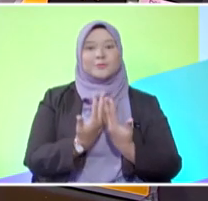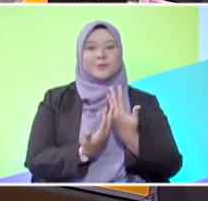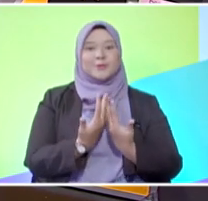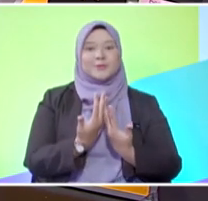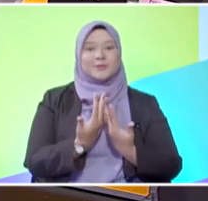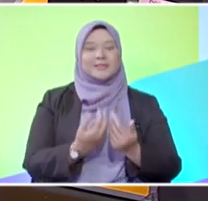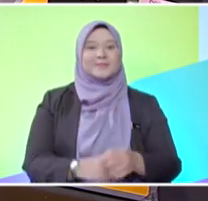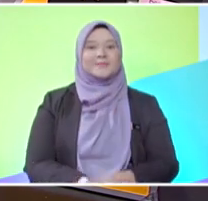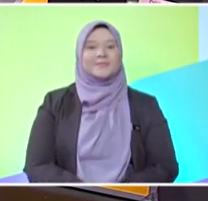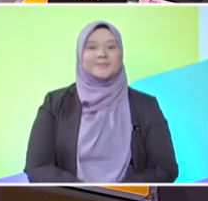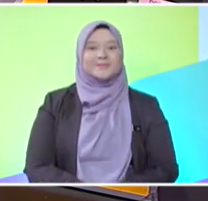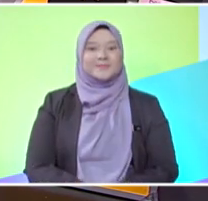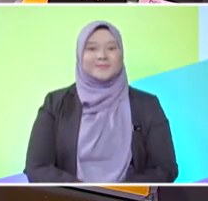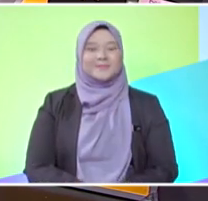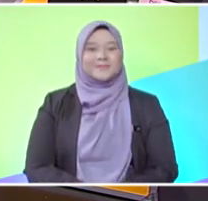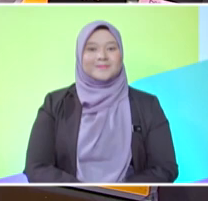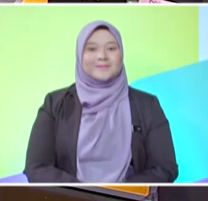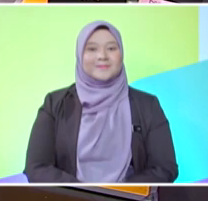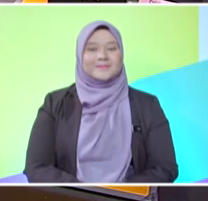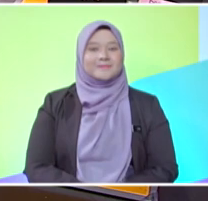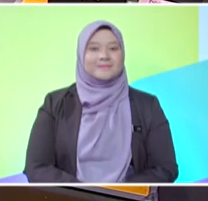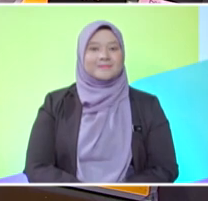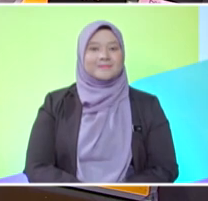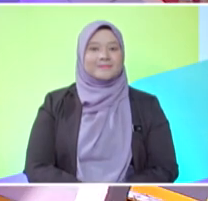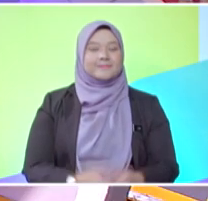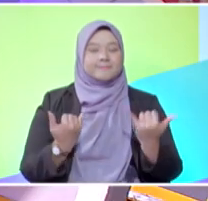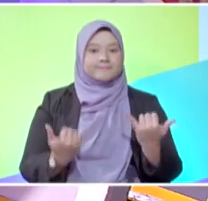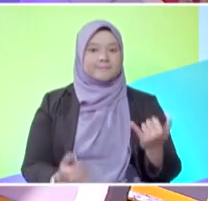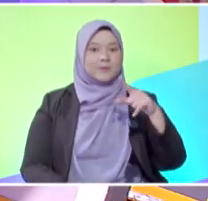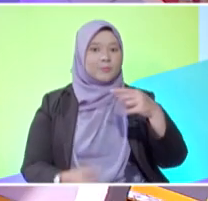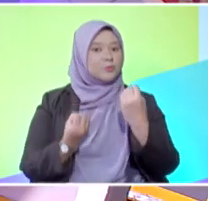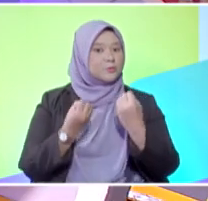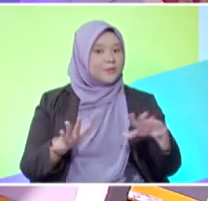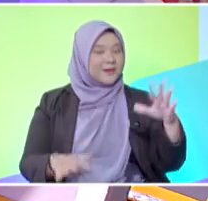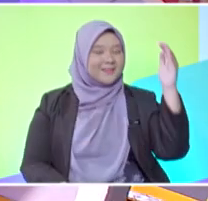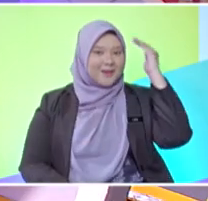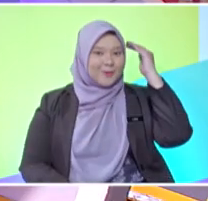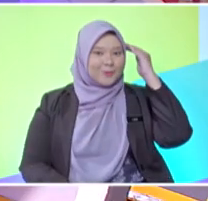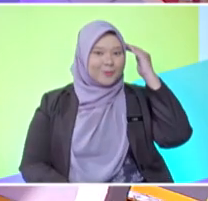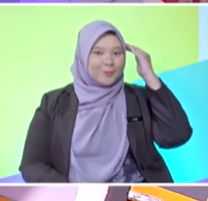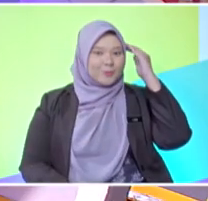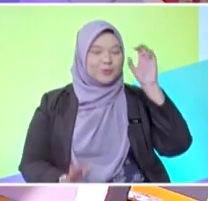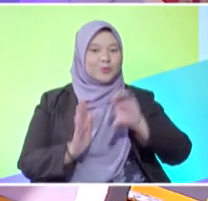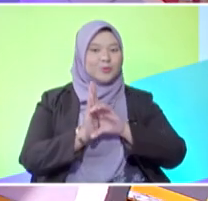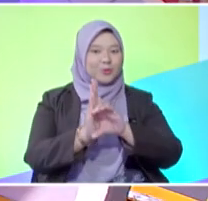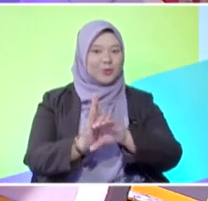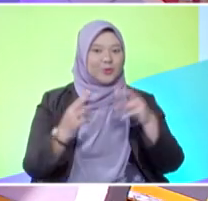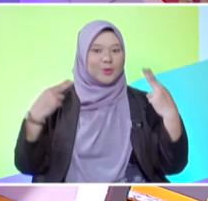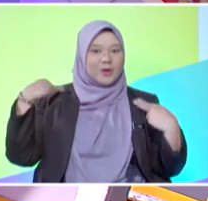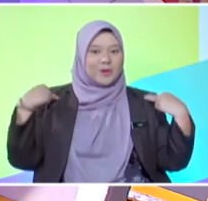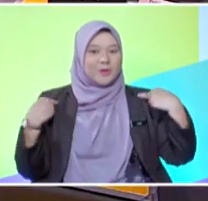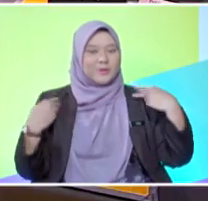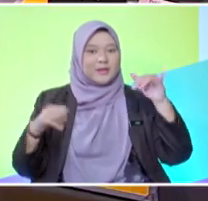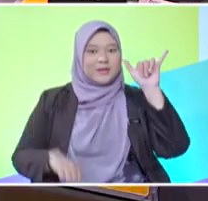Baguslah jadi inilah diam eee contoh-contoh hewan yang makan tumbuh-tumbuhan yang kita kenali sebagai hewan apa tadi